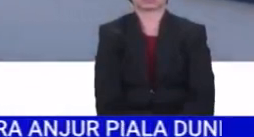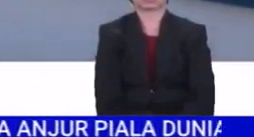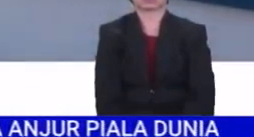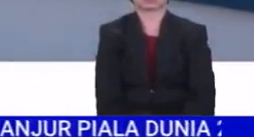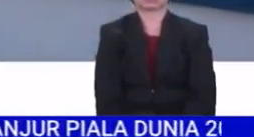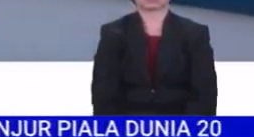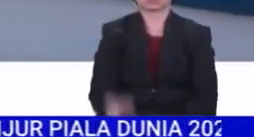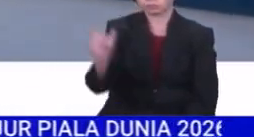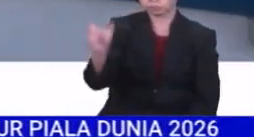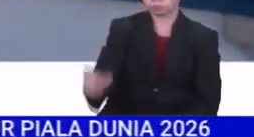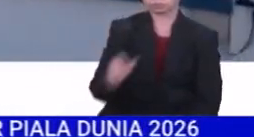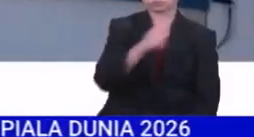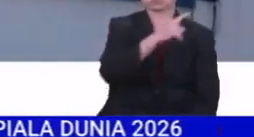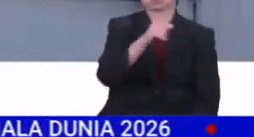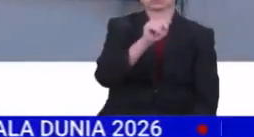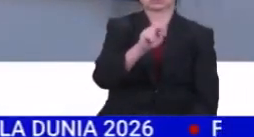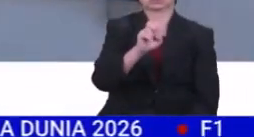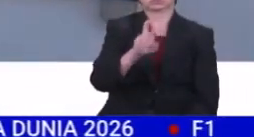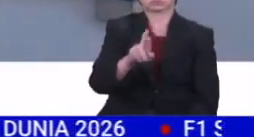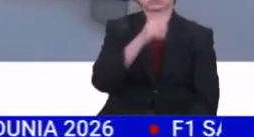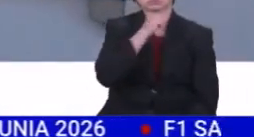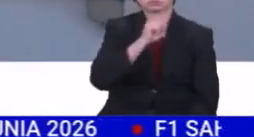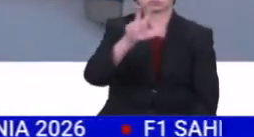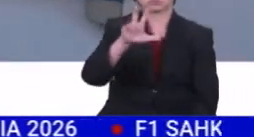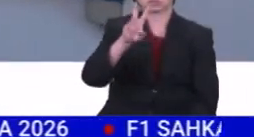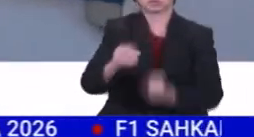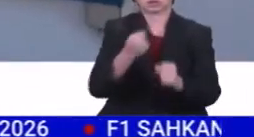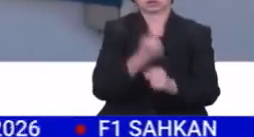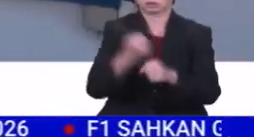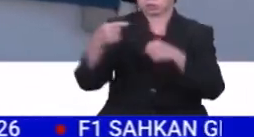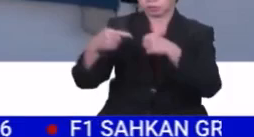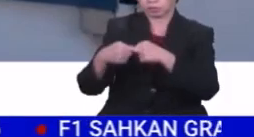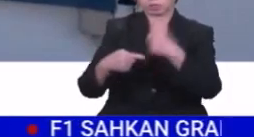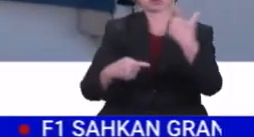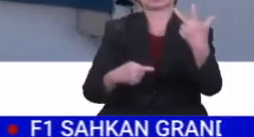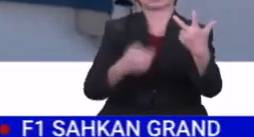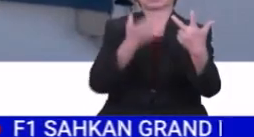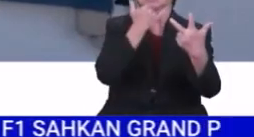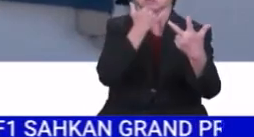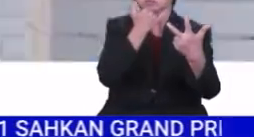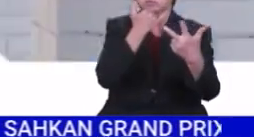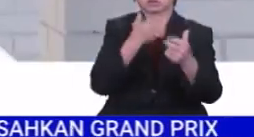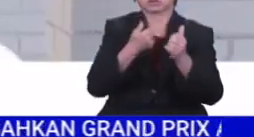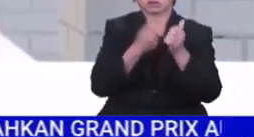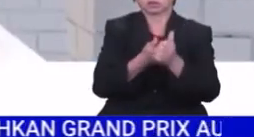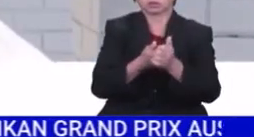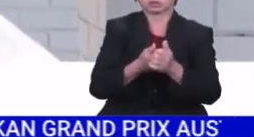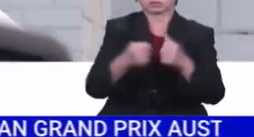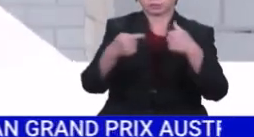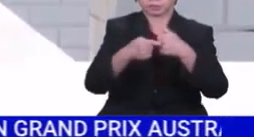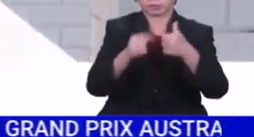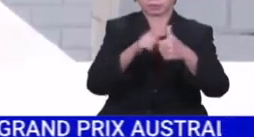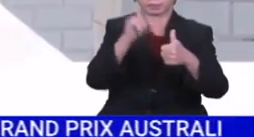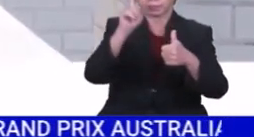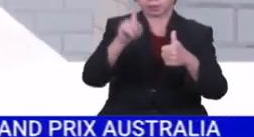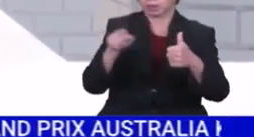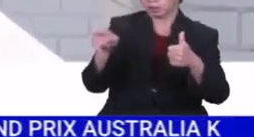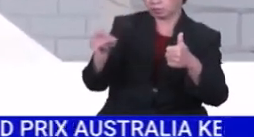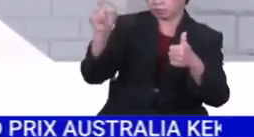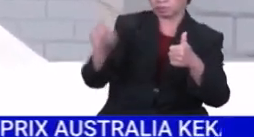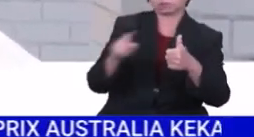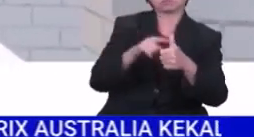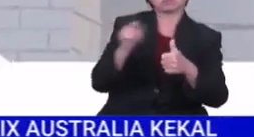Hai Dede Zayn al-din Muhammad 36 tahun didakwa atas 30 tuduhan berdasarkan percobaan pertama Toto